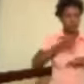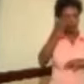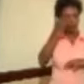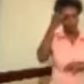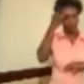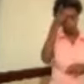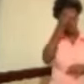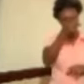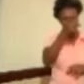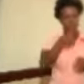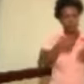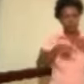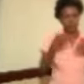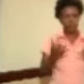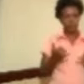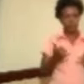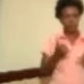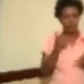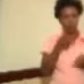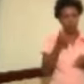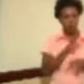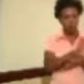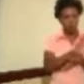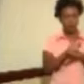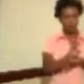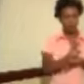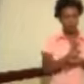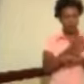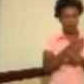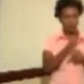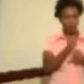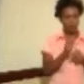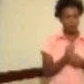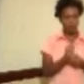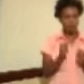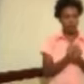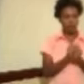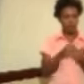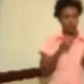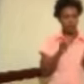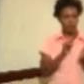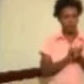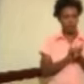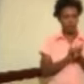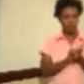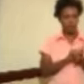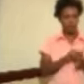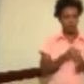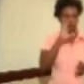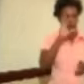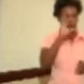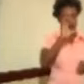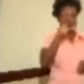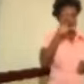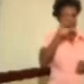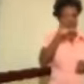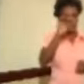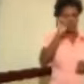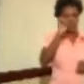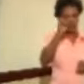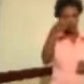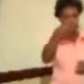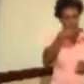et comment nous pral harmoniser plan nous gagner dans niveau ça avec ces IRH là qui sont héritage nous pas de participer là-dedans mais que